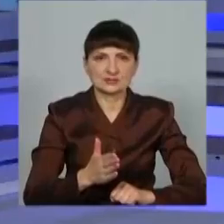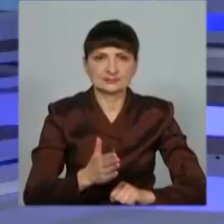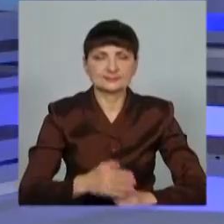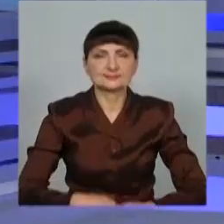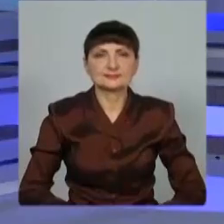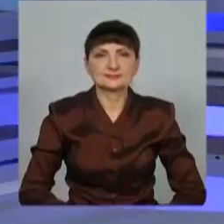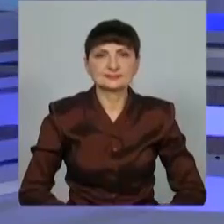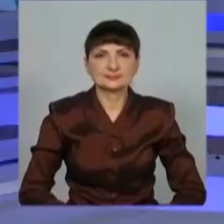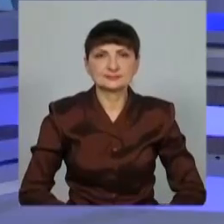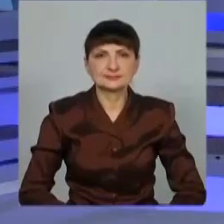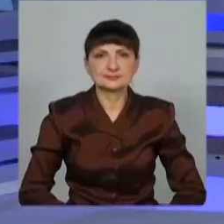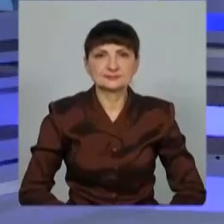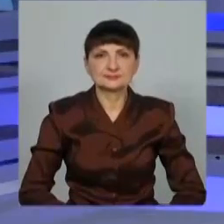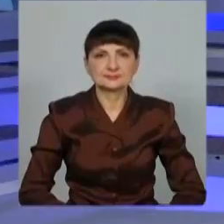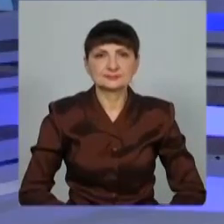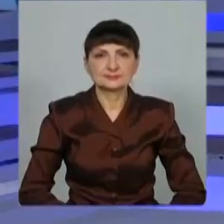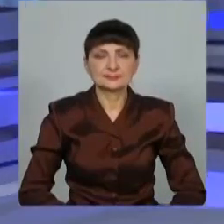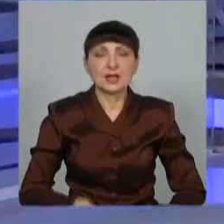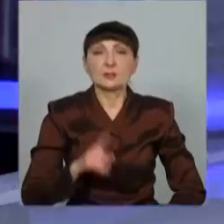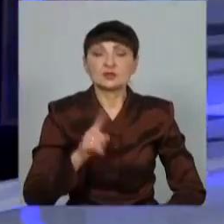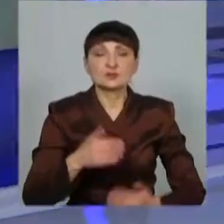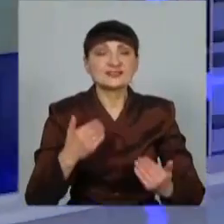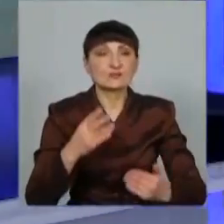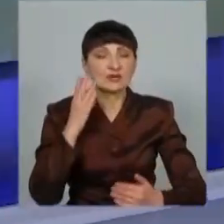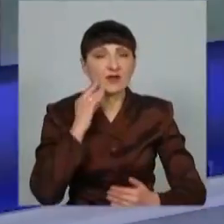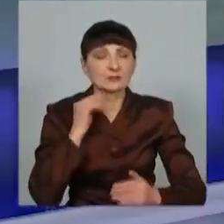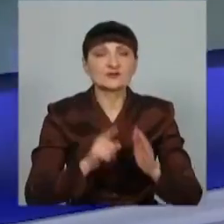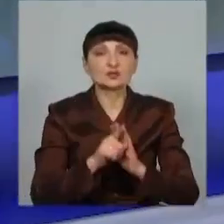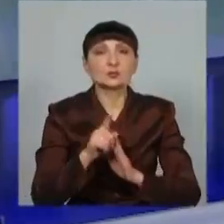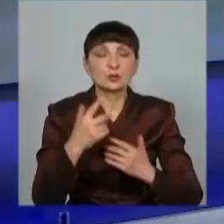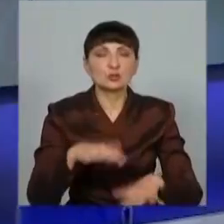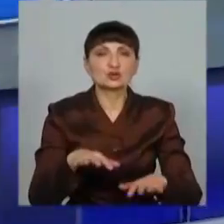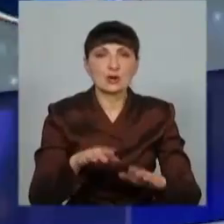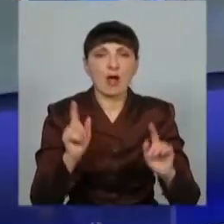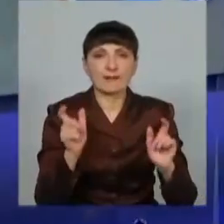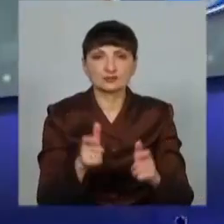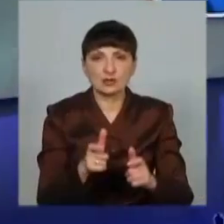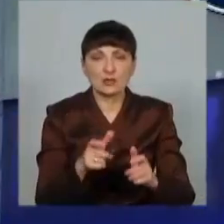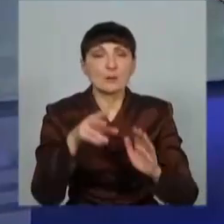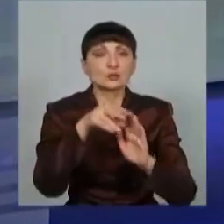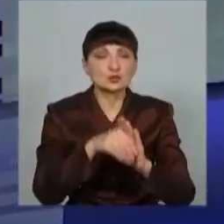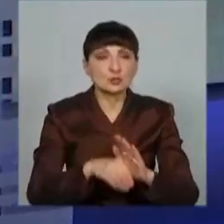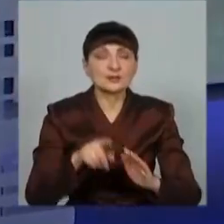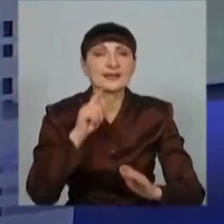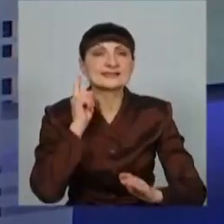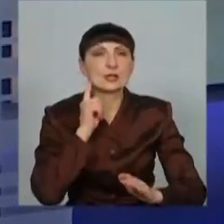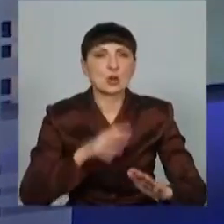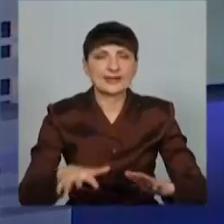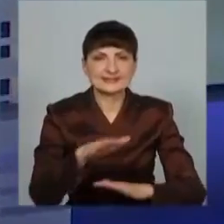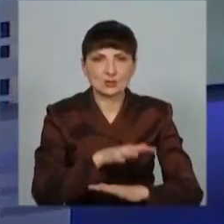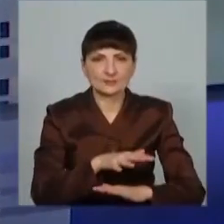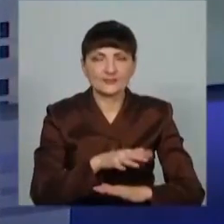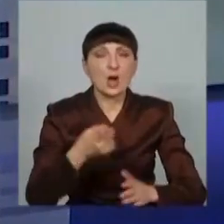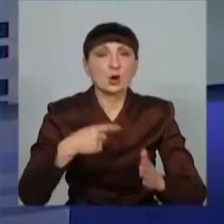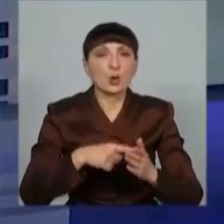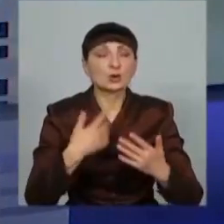неживыми вакцинами. Между тем, сегодня в Алматы вступили в силу ограничения, предусмотренные для зеленой зоны. Отметим,